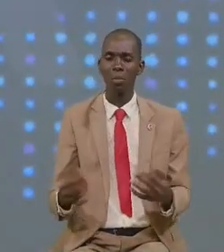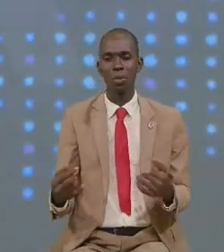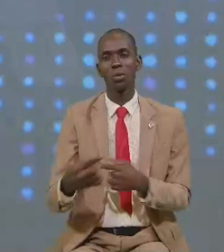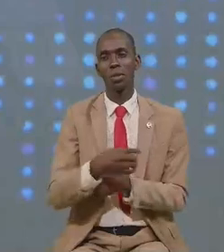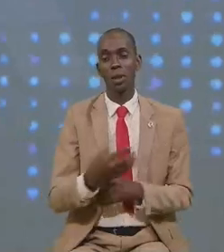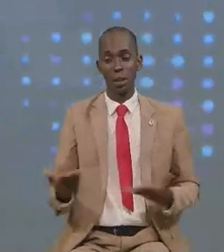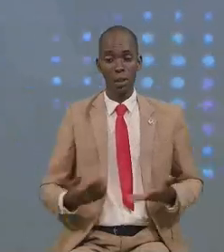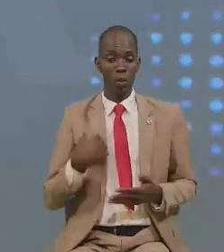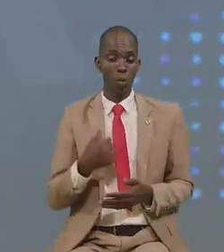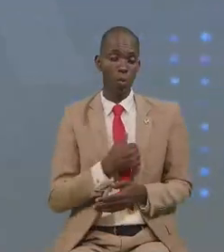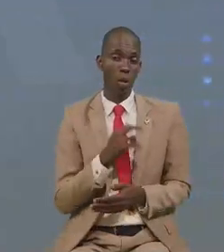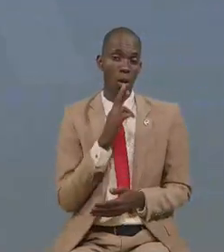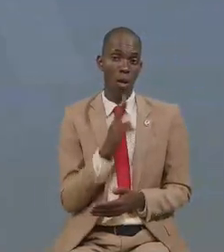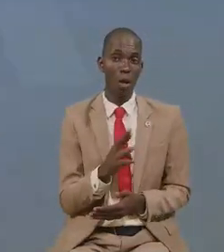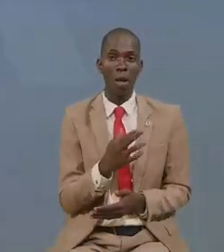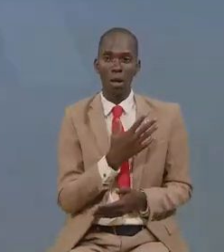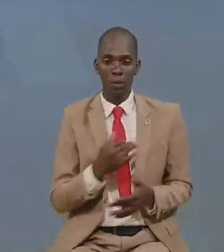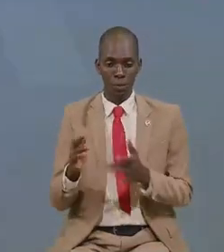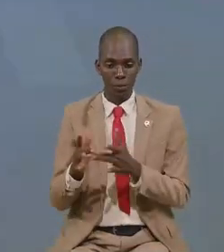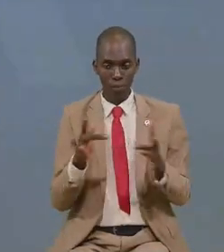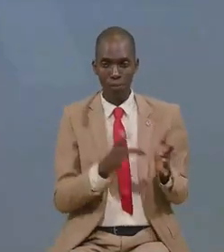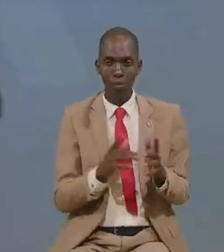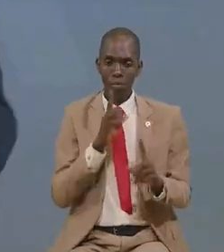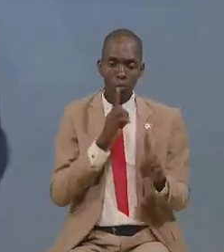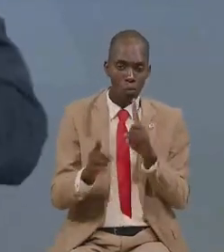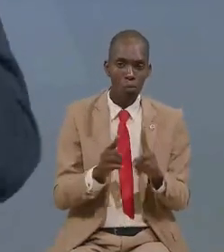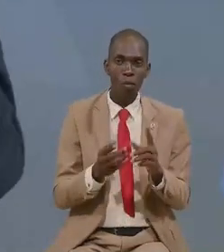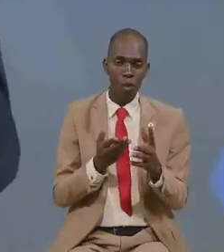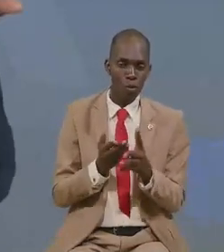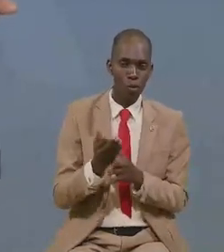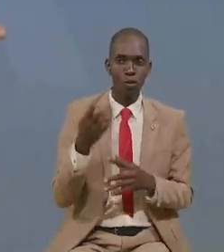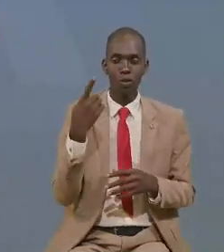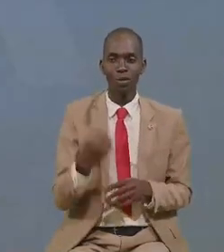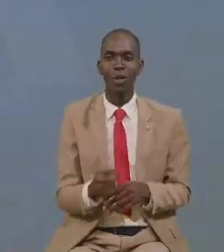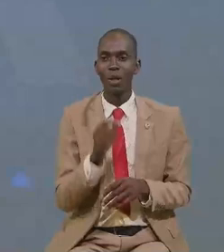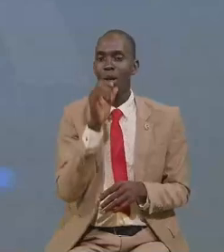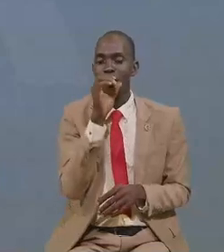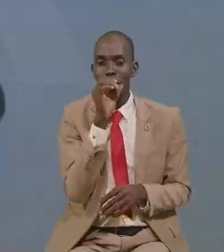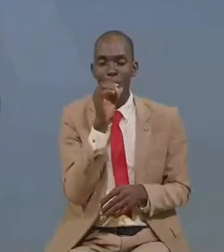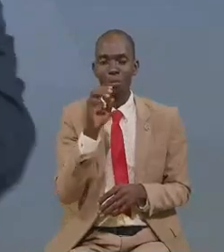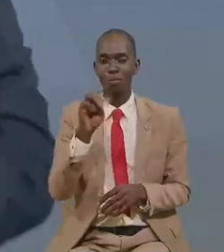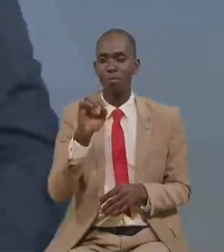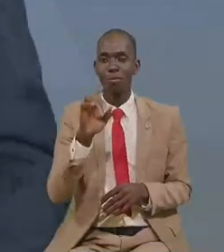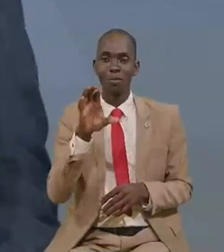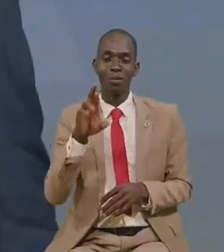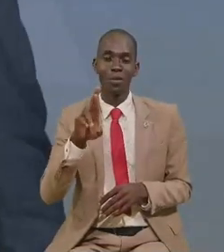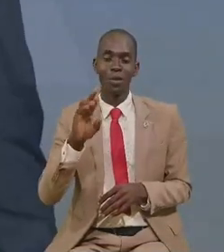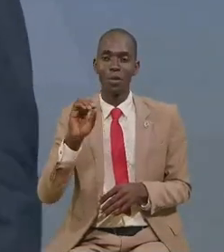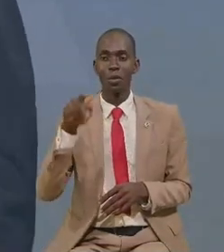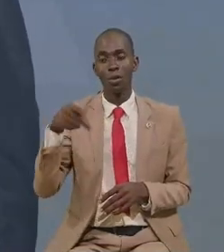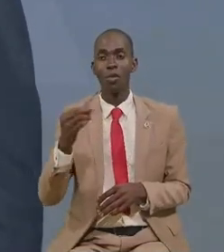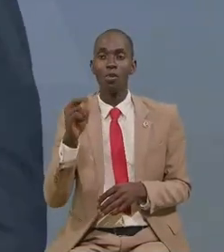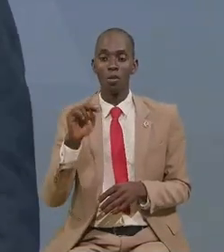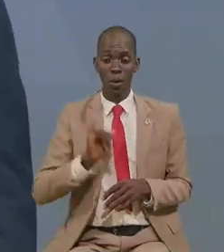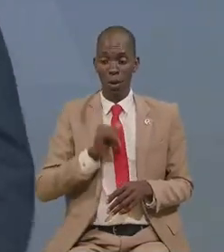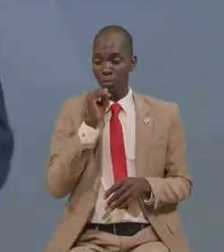voici. Et Jésus-Christ parle à travers le micro. Je suis simplement un micro. Et la parole